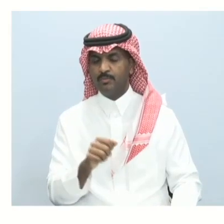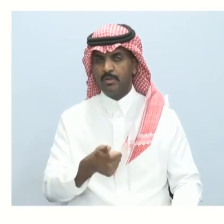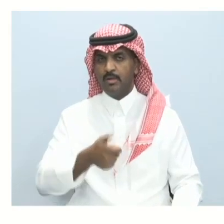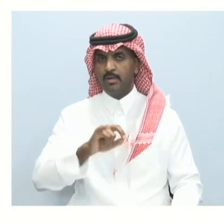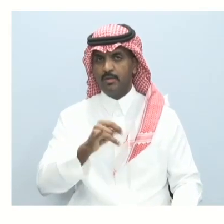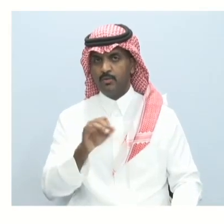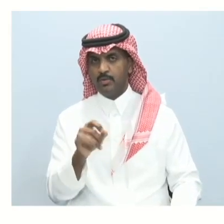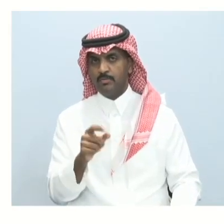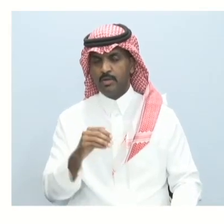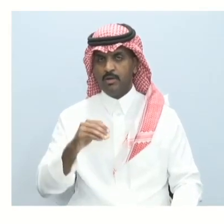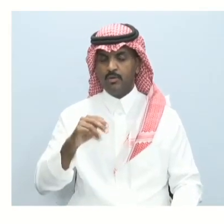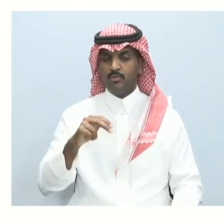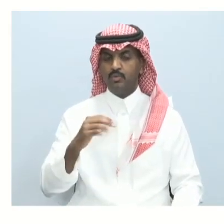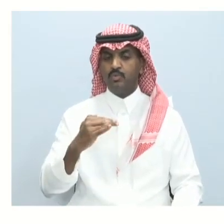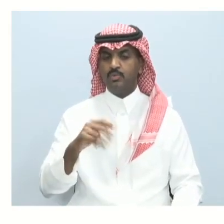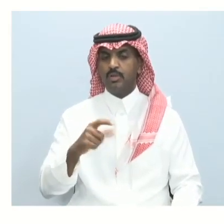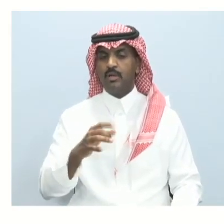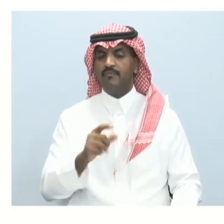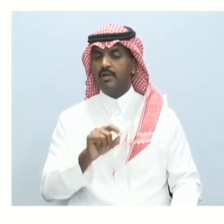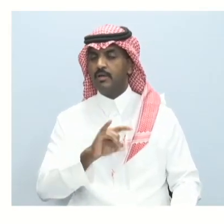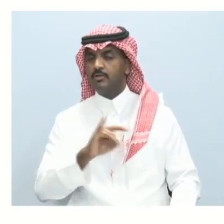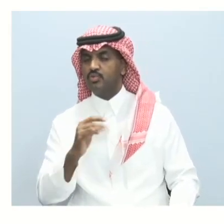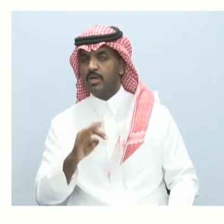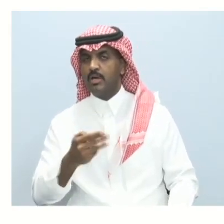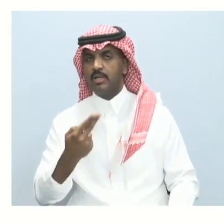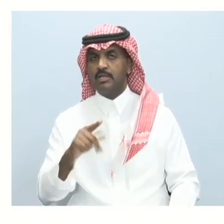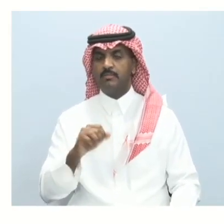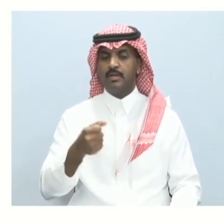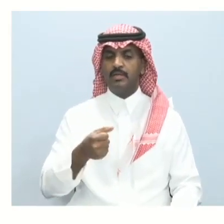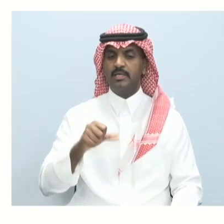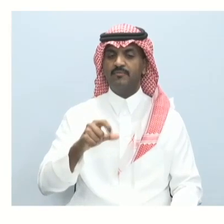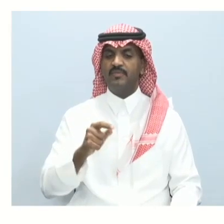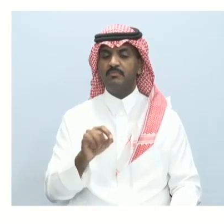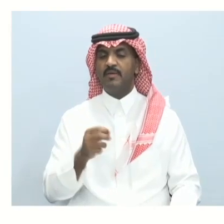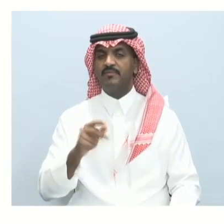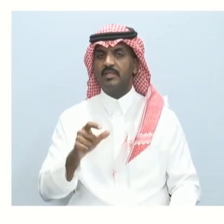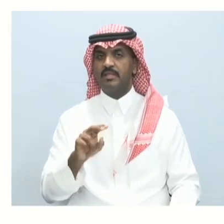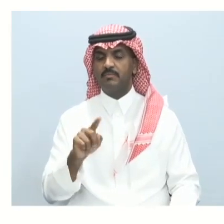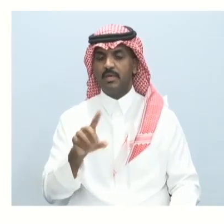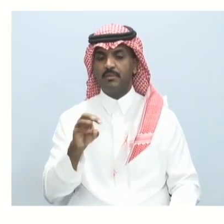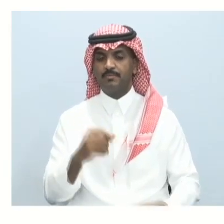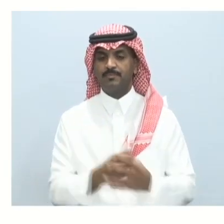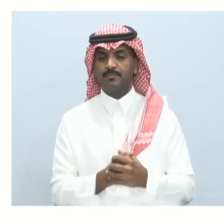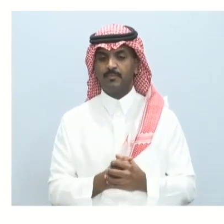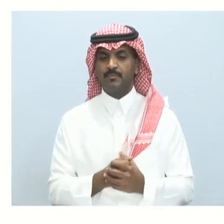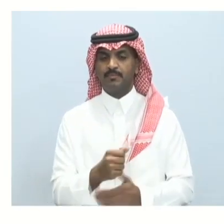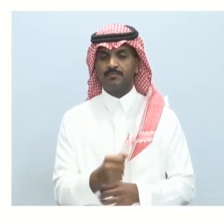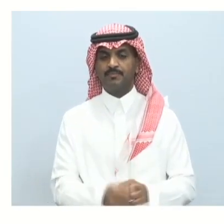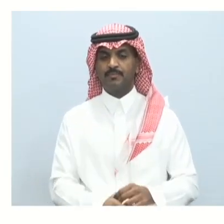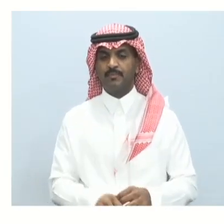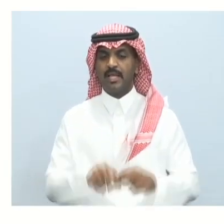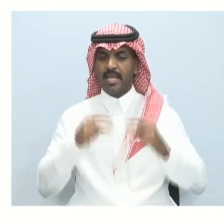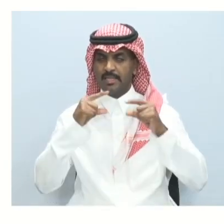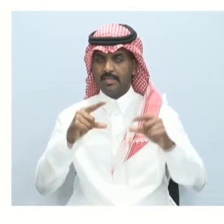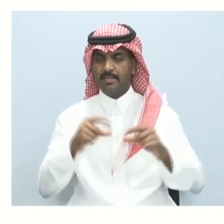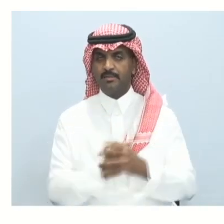الا يقيم حدود الله فلا جناح عليهما في مثله به هنا الحديث الذي